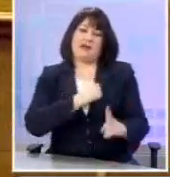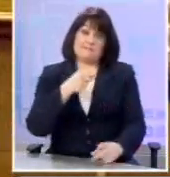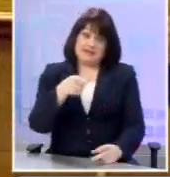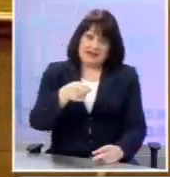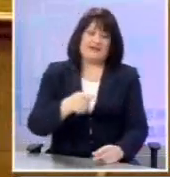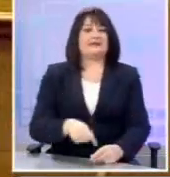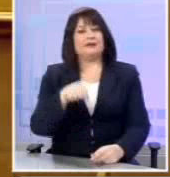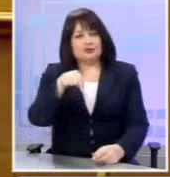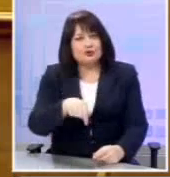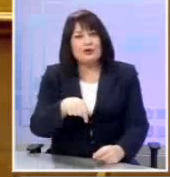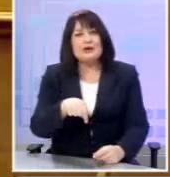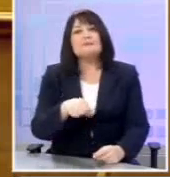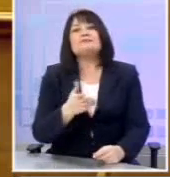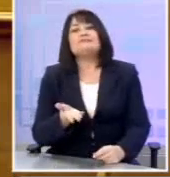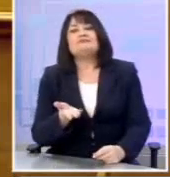τώρα βεβαίως